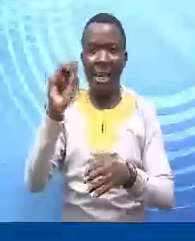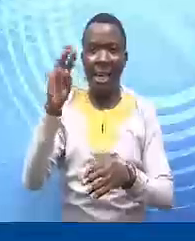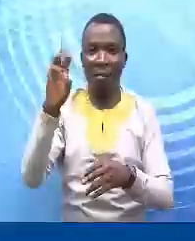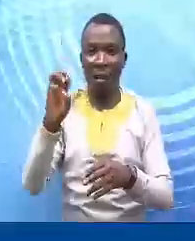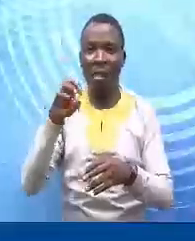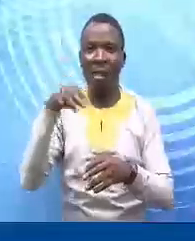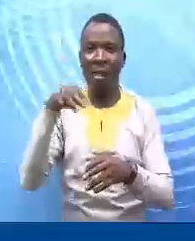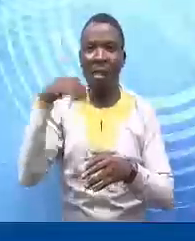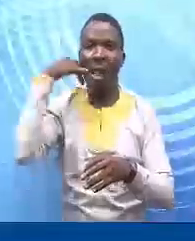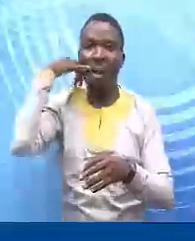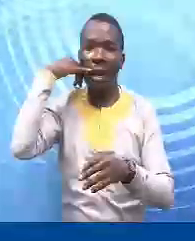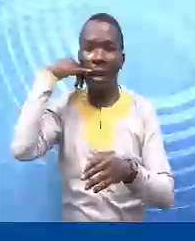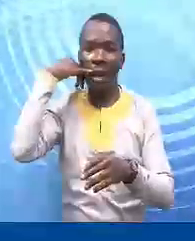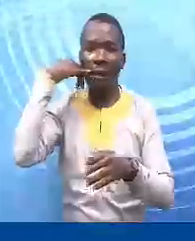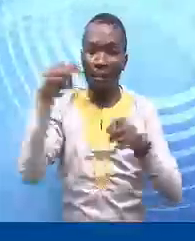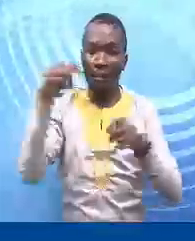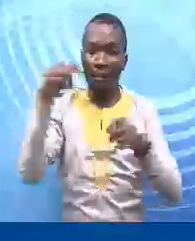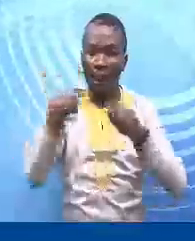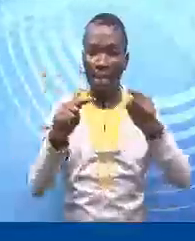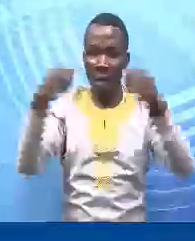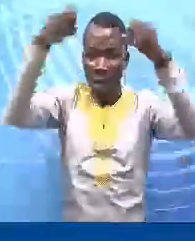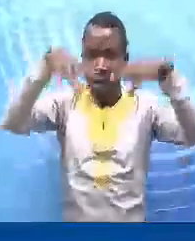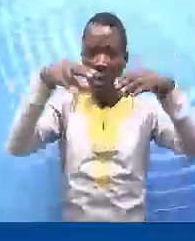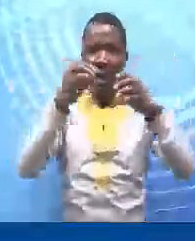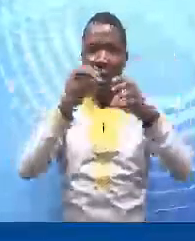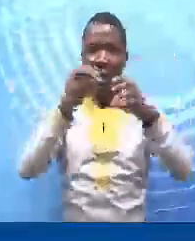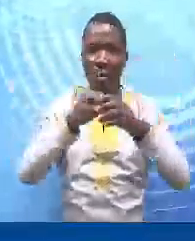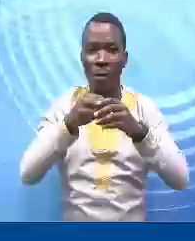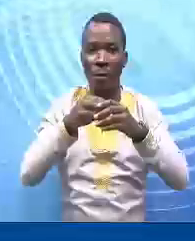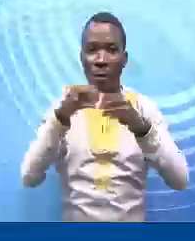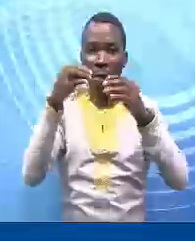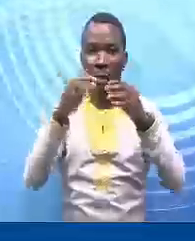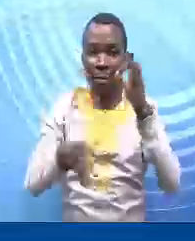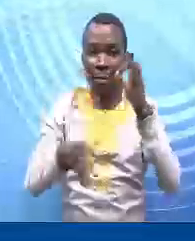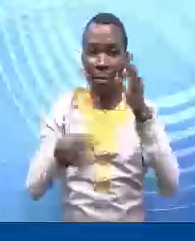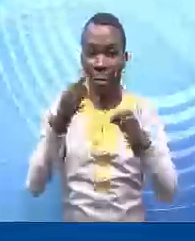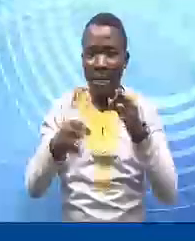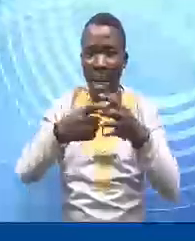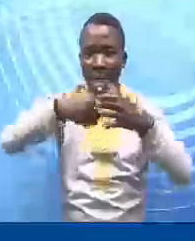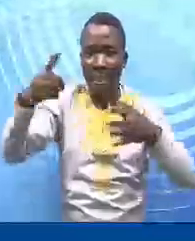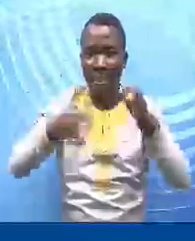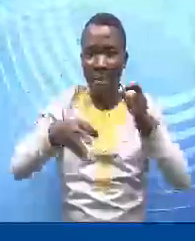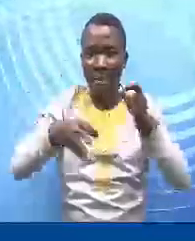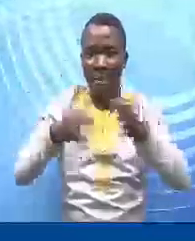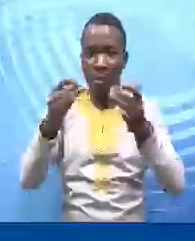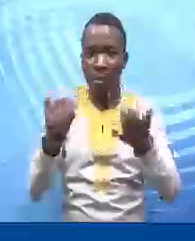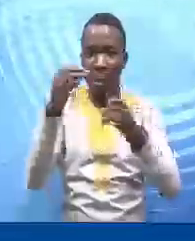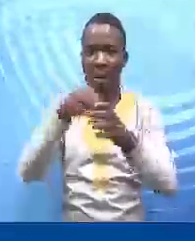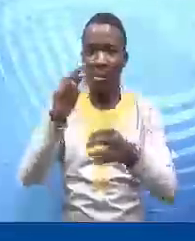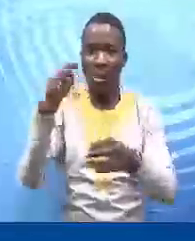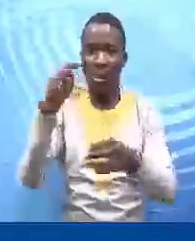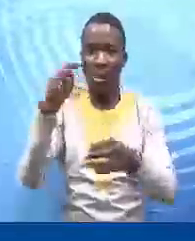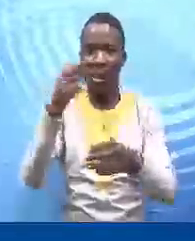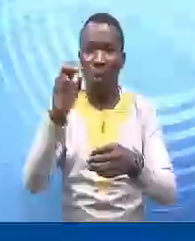bahamagare masengo baramushinjije hariya muri gacaca nari mbari acika gacaca none ari muri ngora kuki